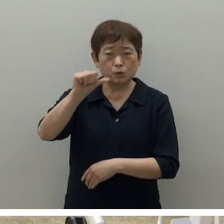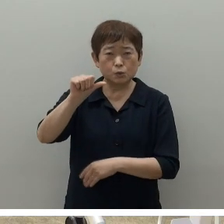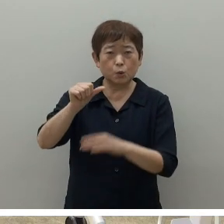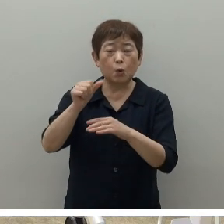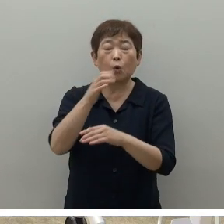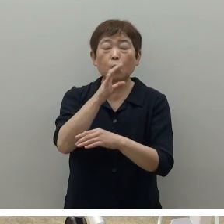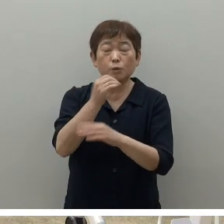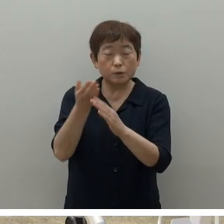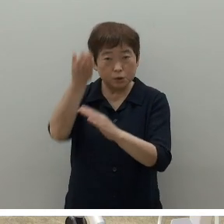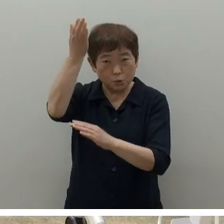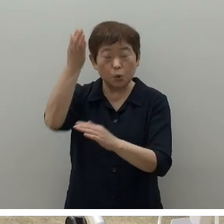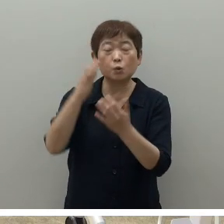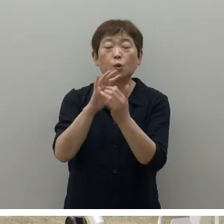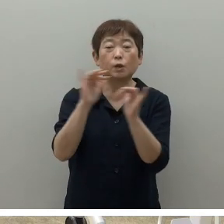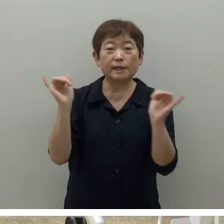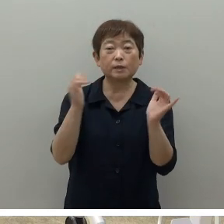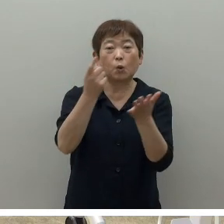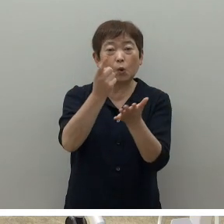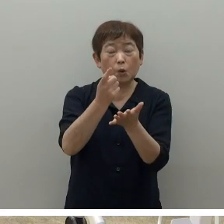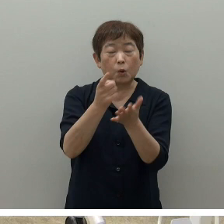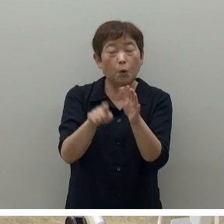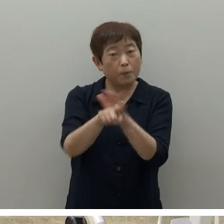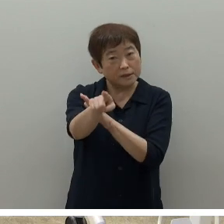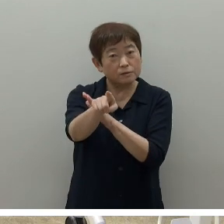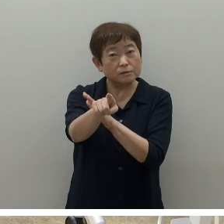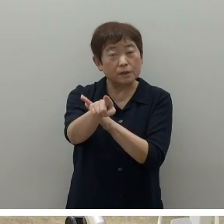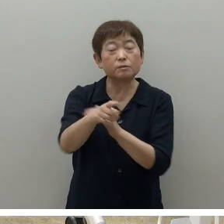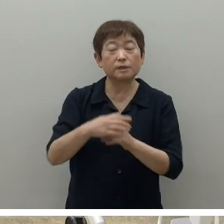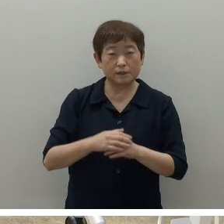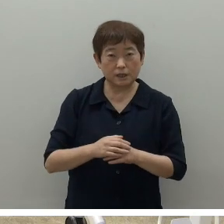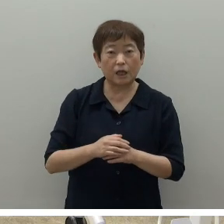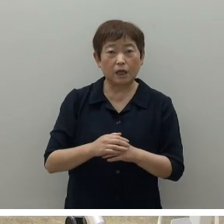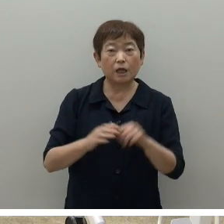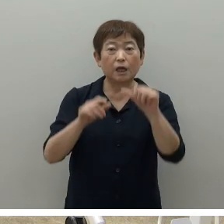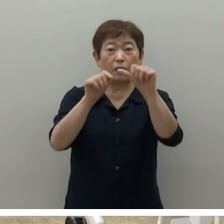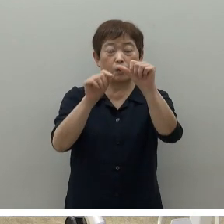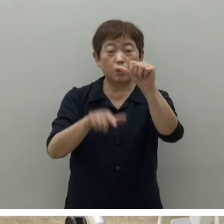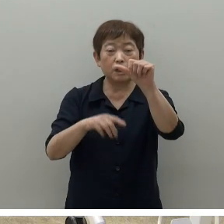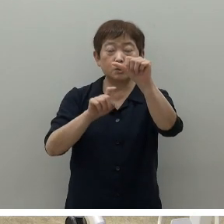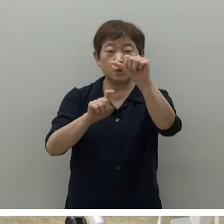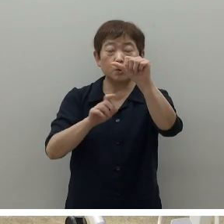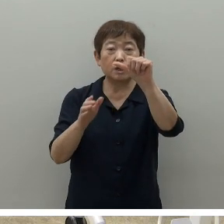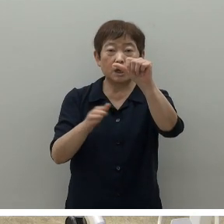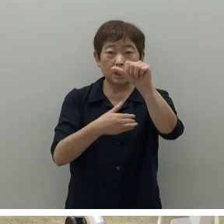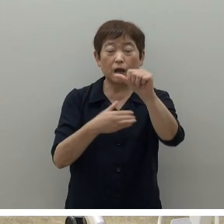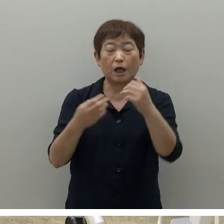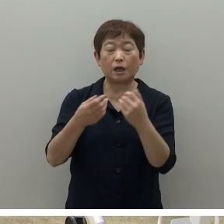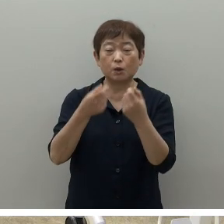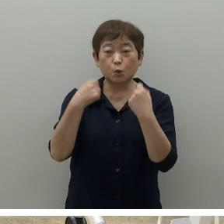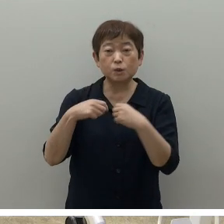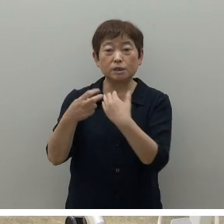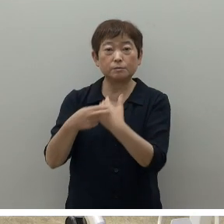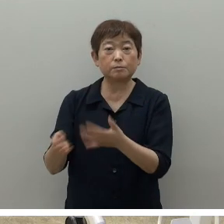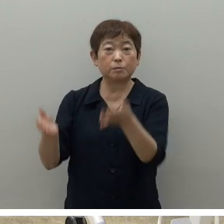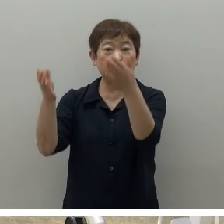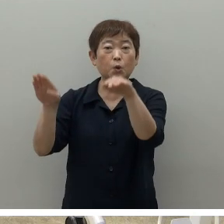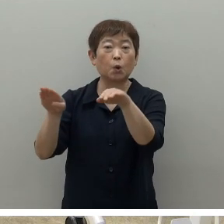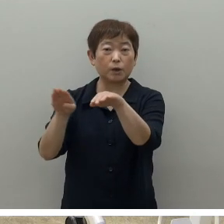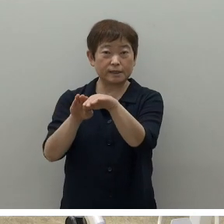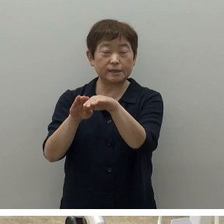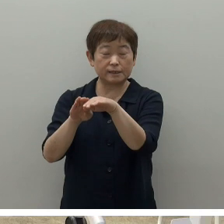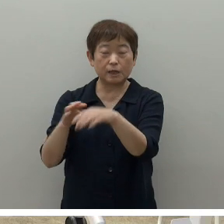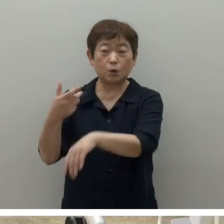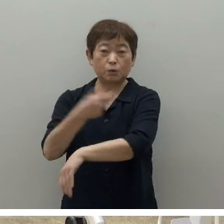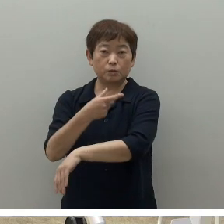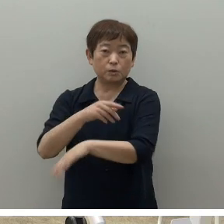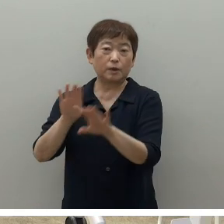し、4月21日から集団接種、5月10日の週から診療所等による個別接種を開